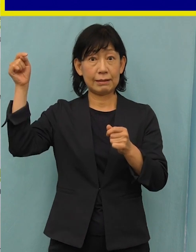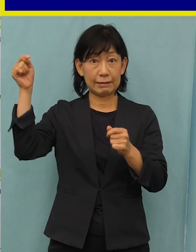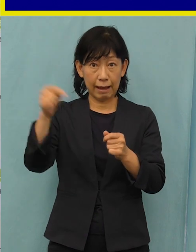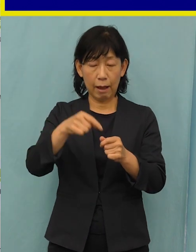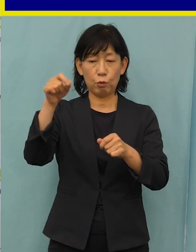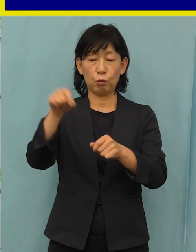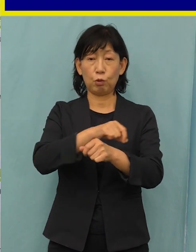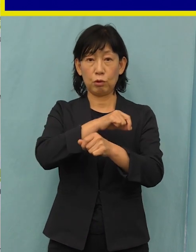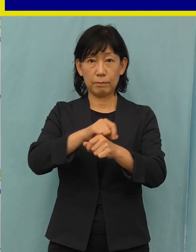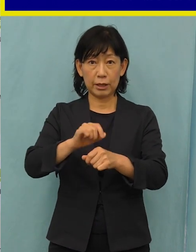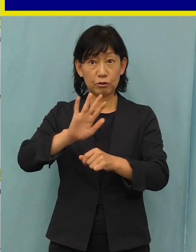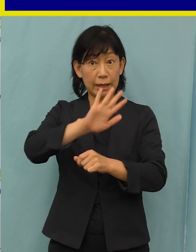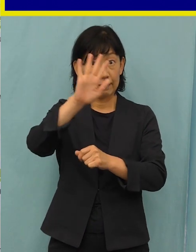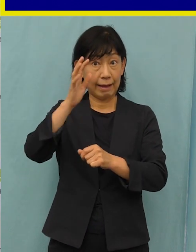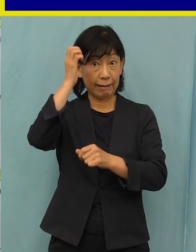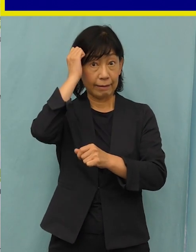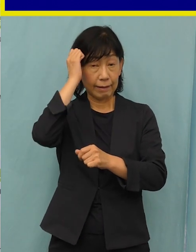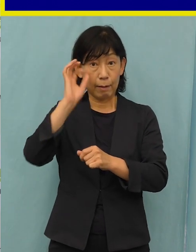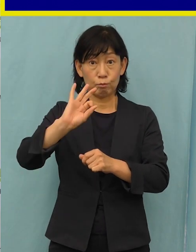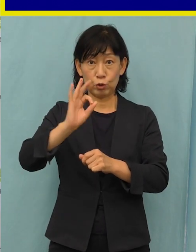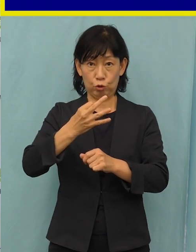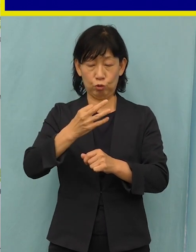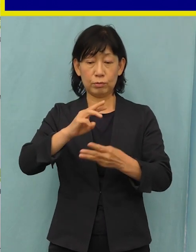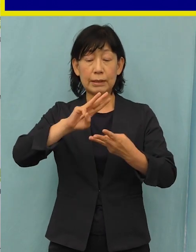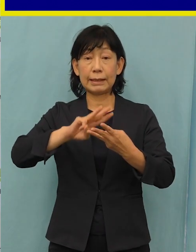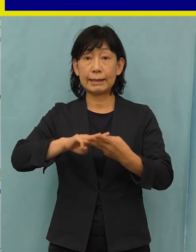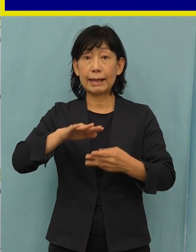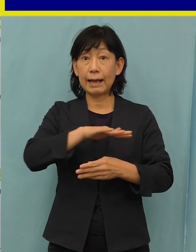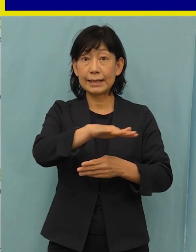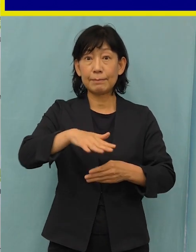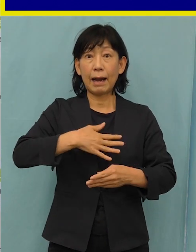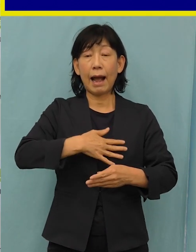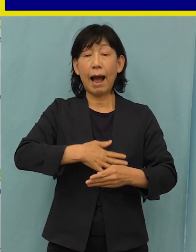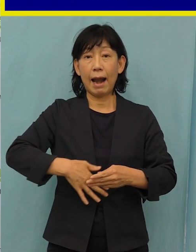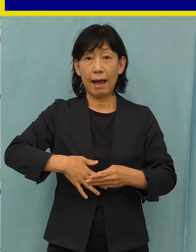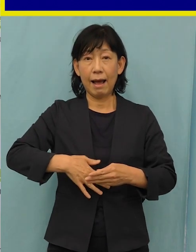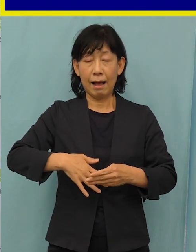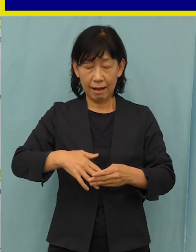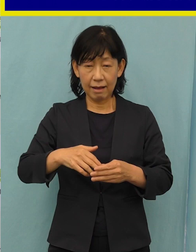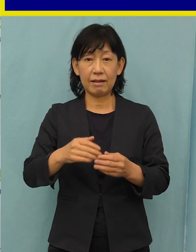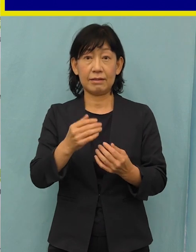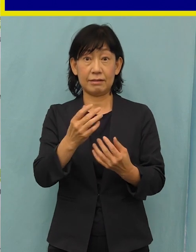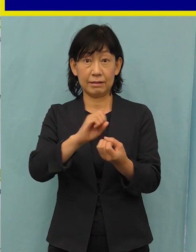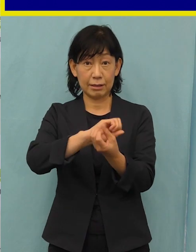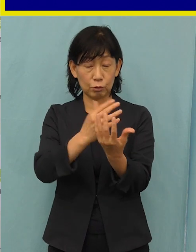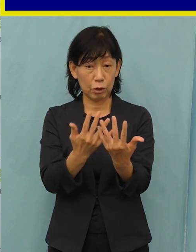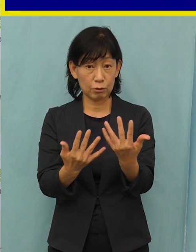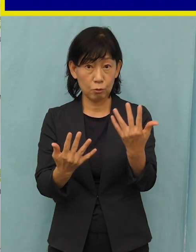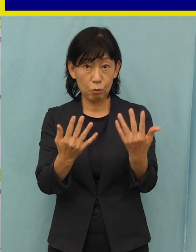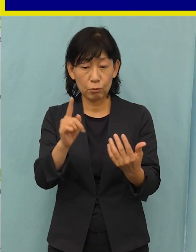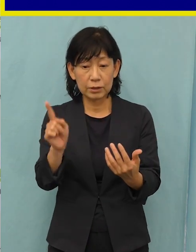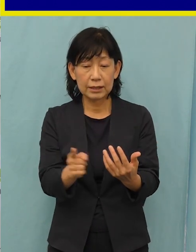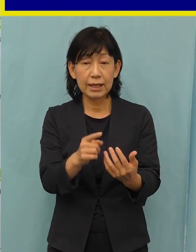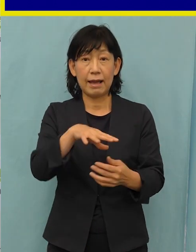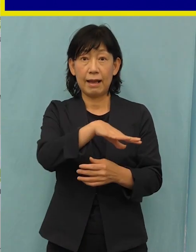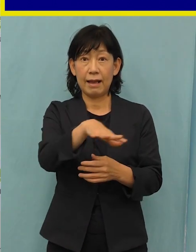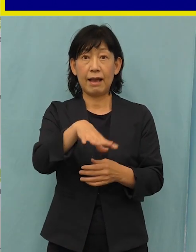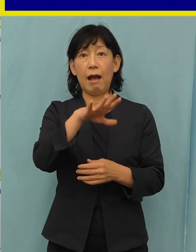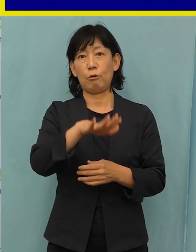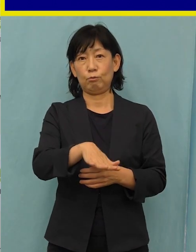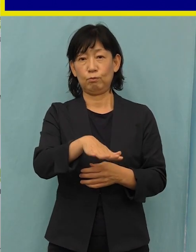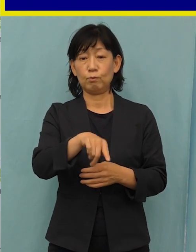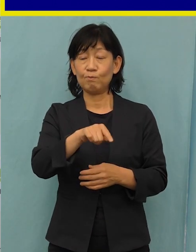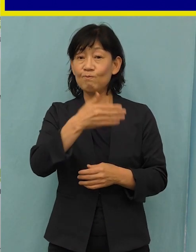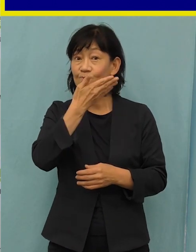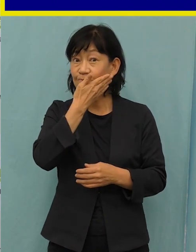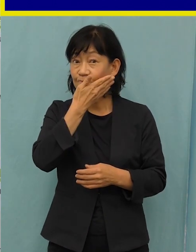特別天然記念物である田島ヶ原桜掃除聖地があります。希少な植物の